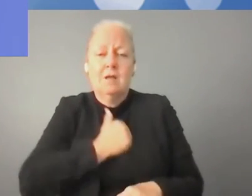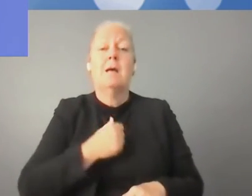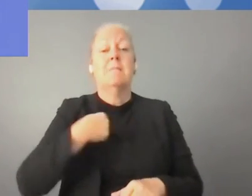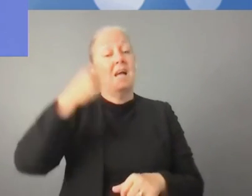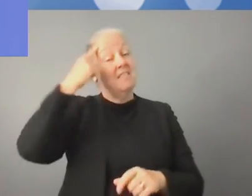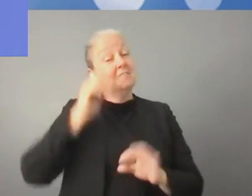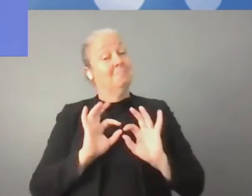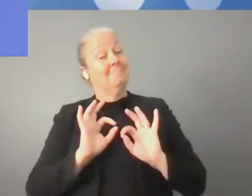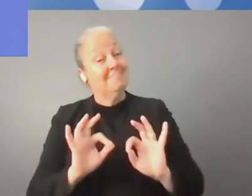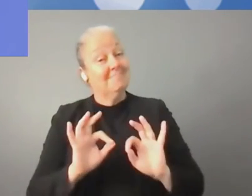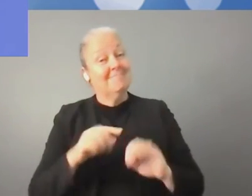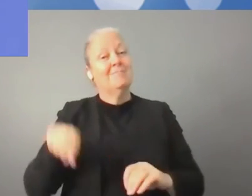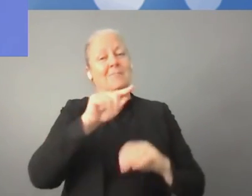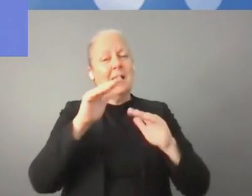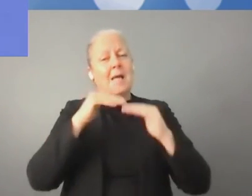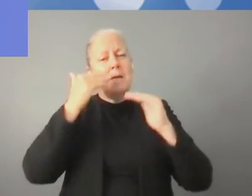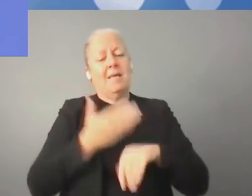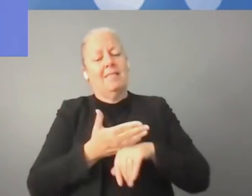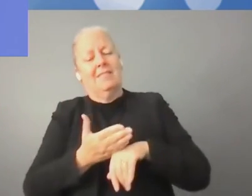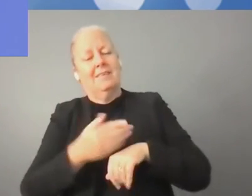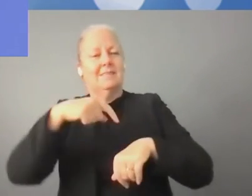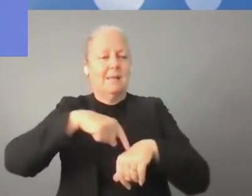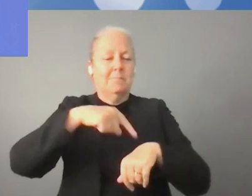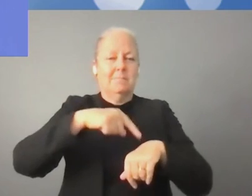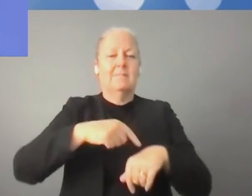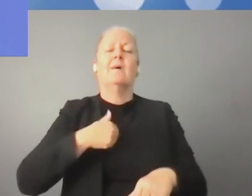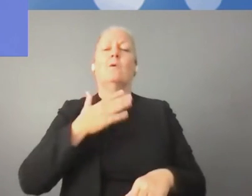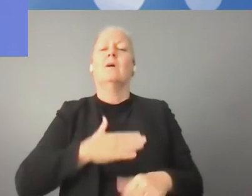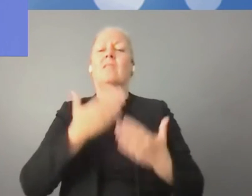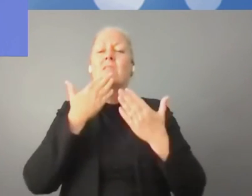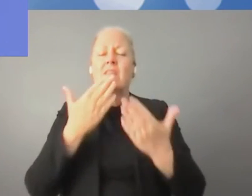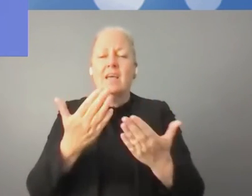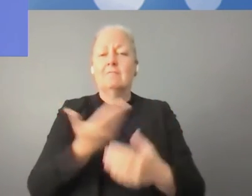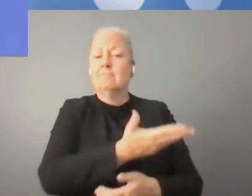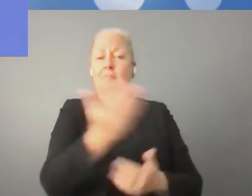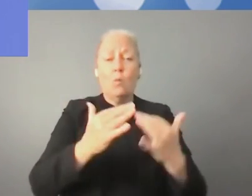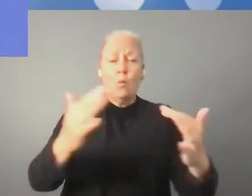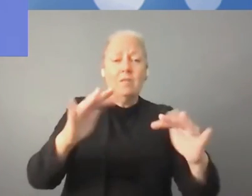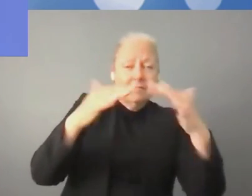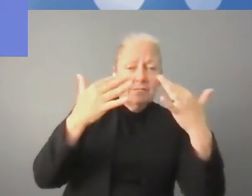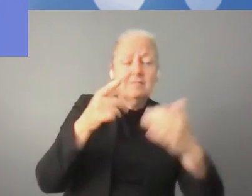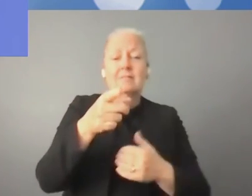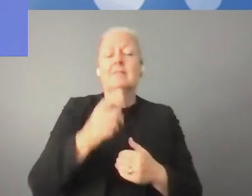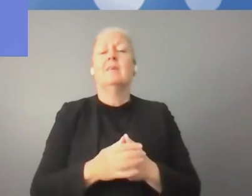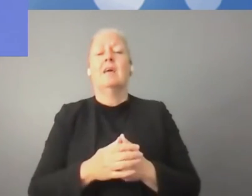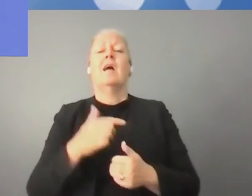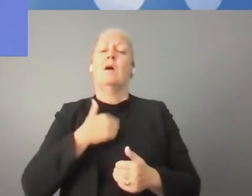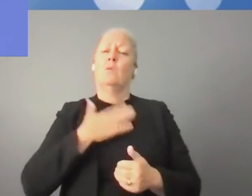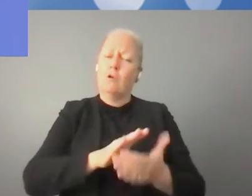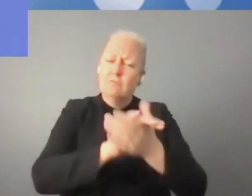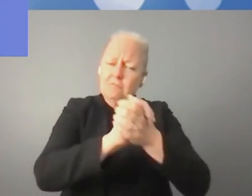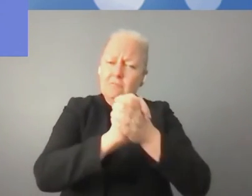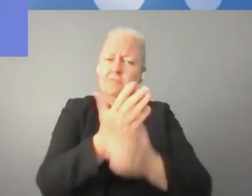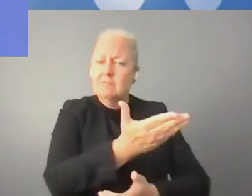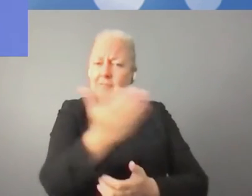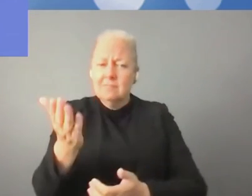вы поделились своими комментариями. И извиняюсь за небольшую задержку, но